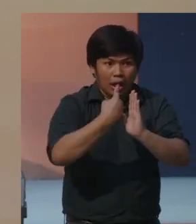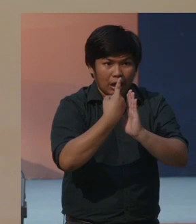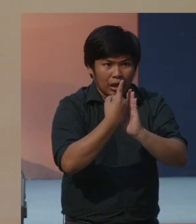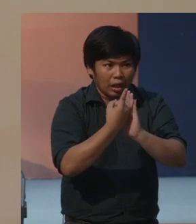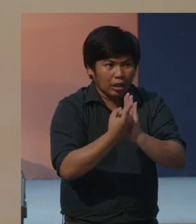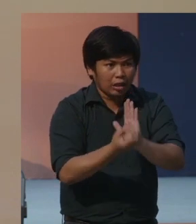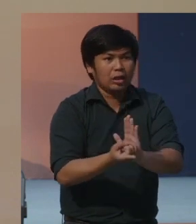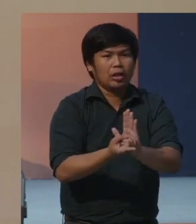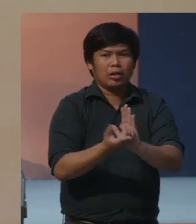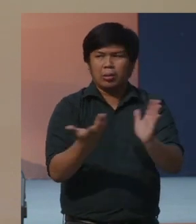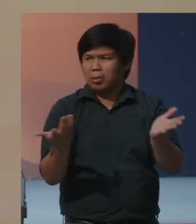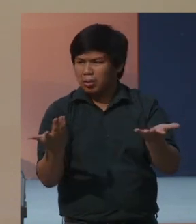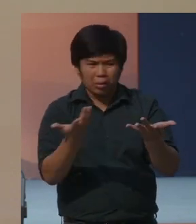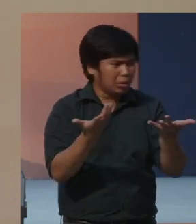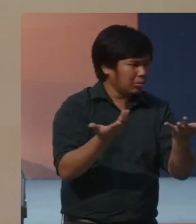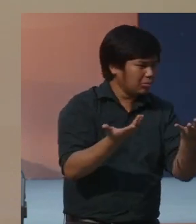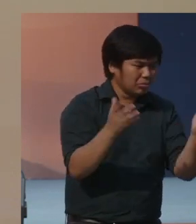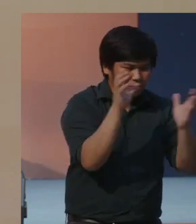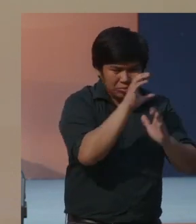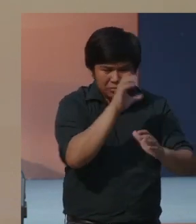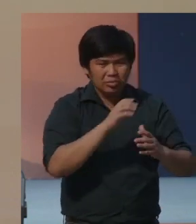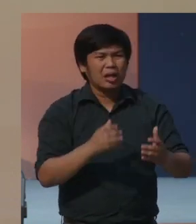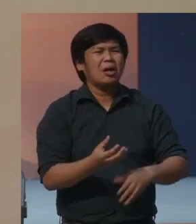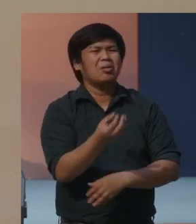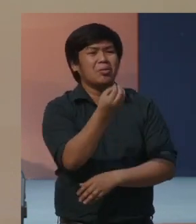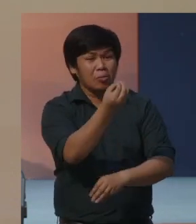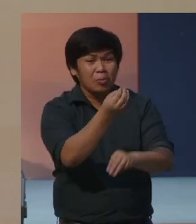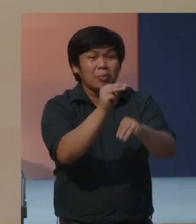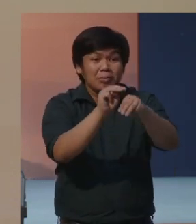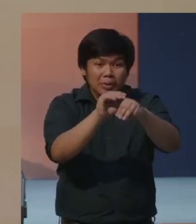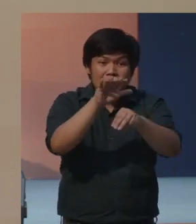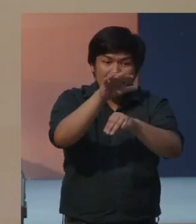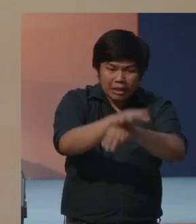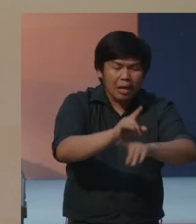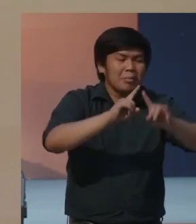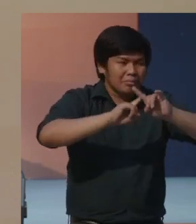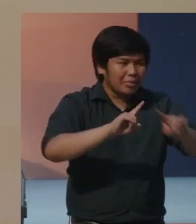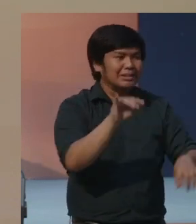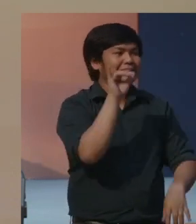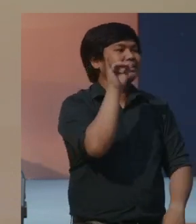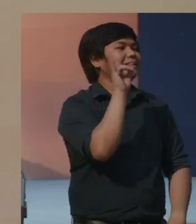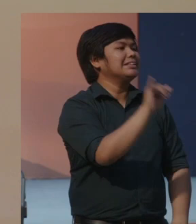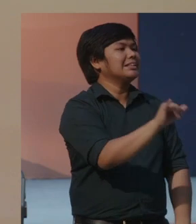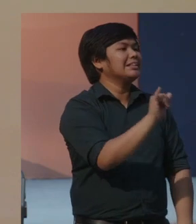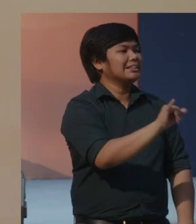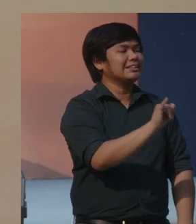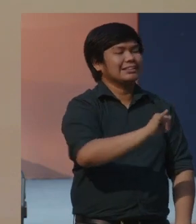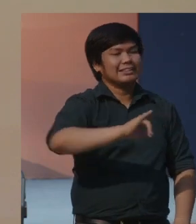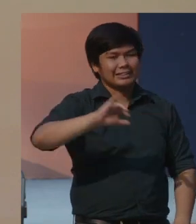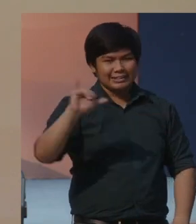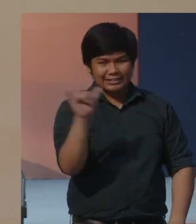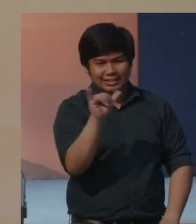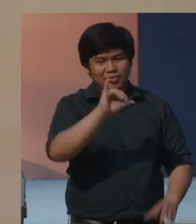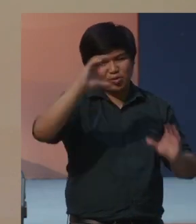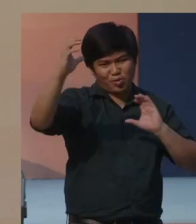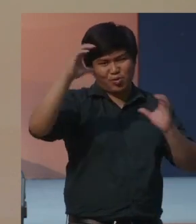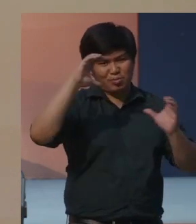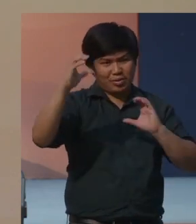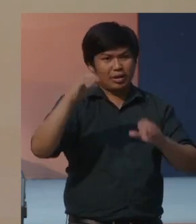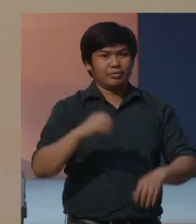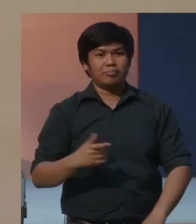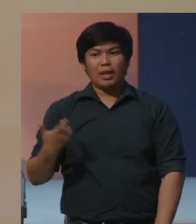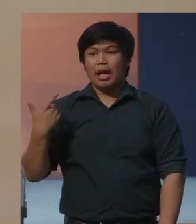nakalipas. Yung mga ganong maliliit na mirakulo ay kapareho din. Meron tayong isang kapatid